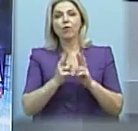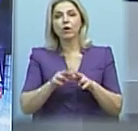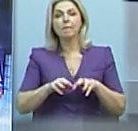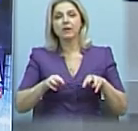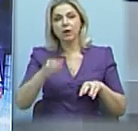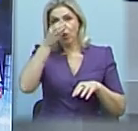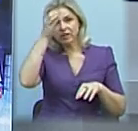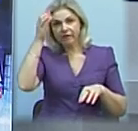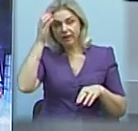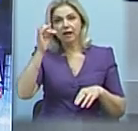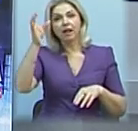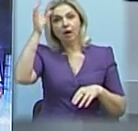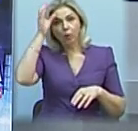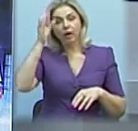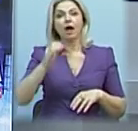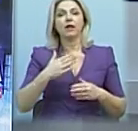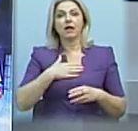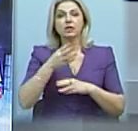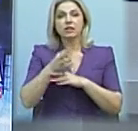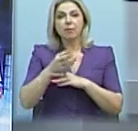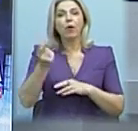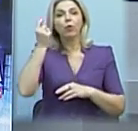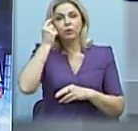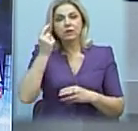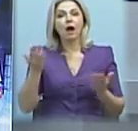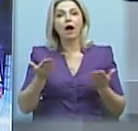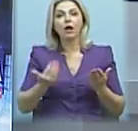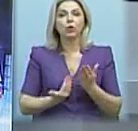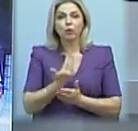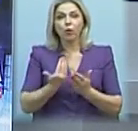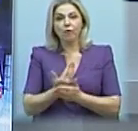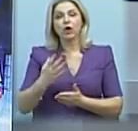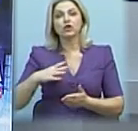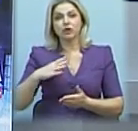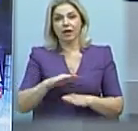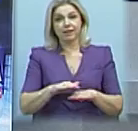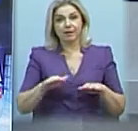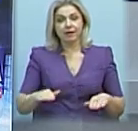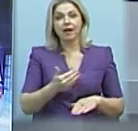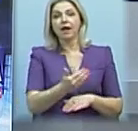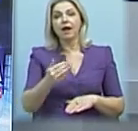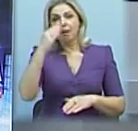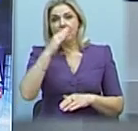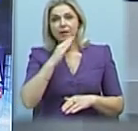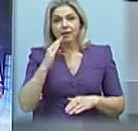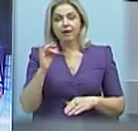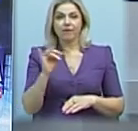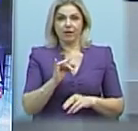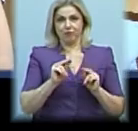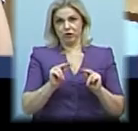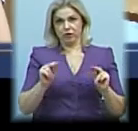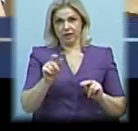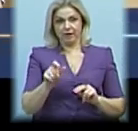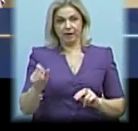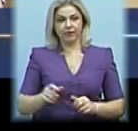Міністерства освіти і науки. Наша знімальна група дізналась, які нововведення чекають на учнів, їхніх батьків і вчителів.